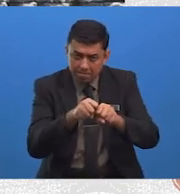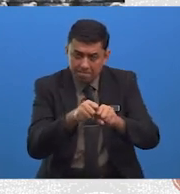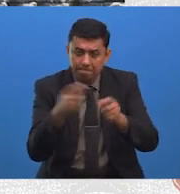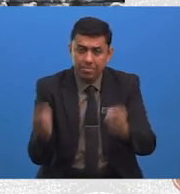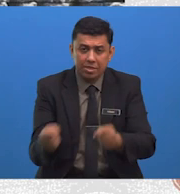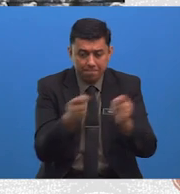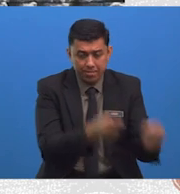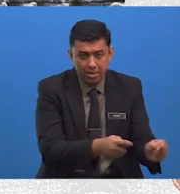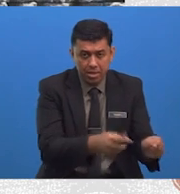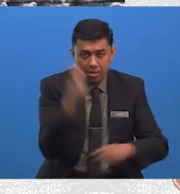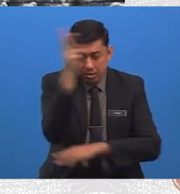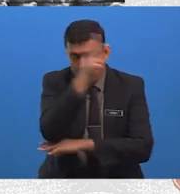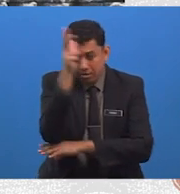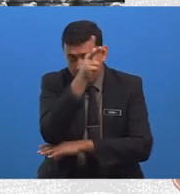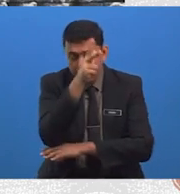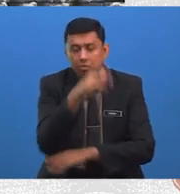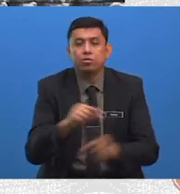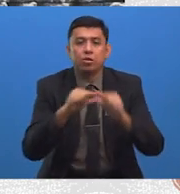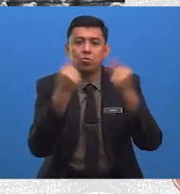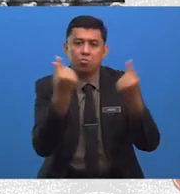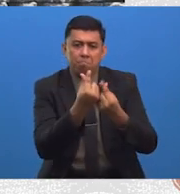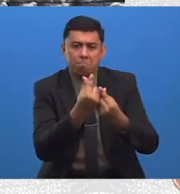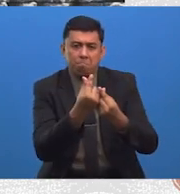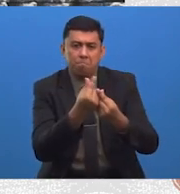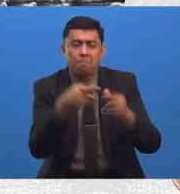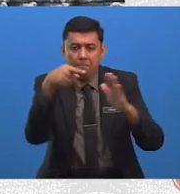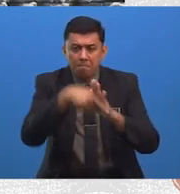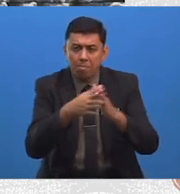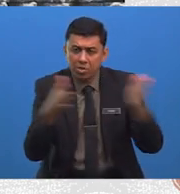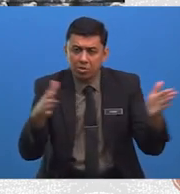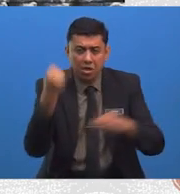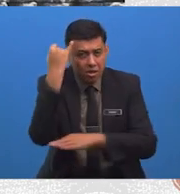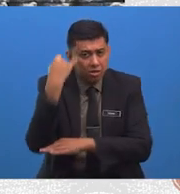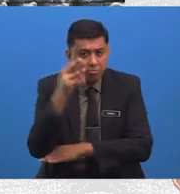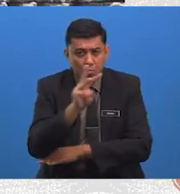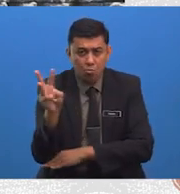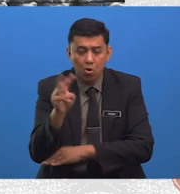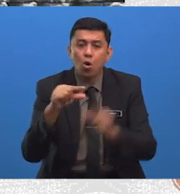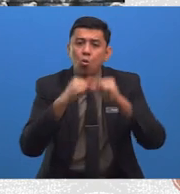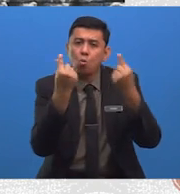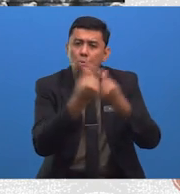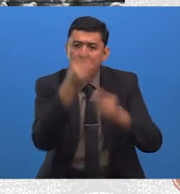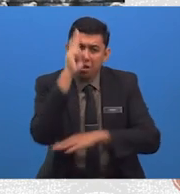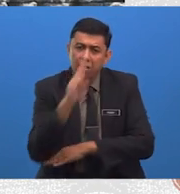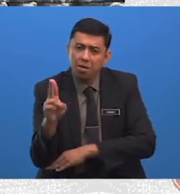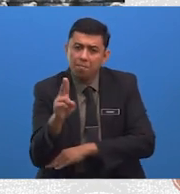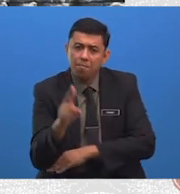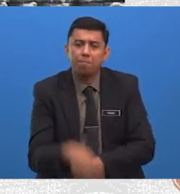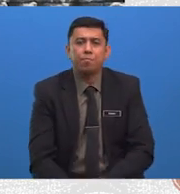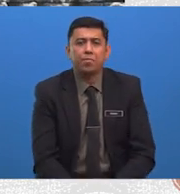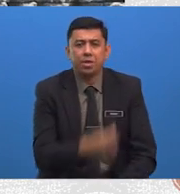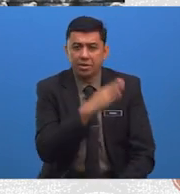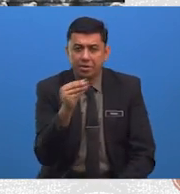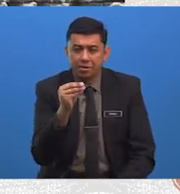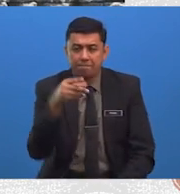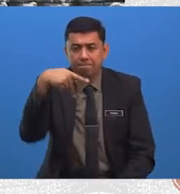Golongan ini terdiri daripada pembesar, ilmuwan, golongan agama, pujangga dan